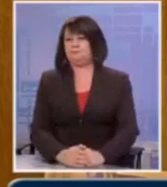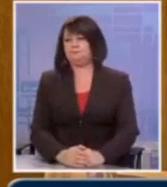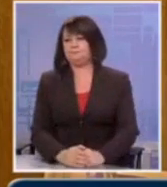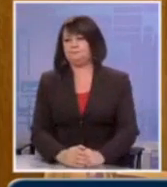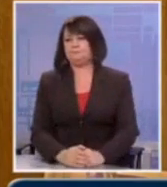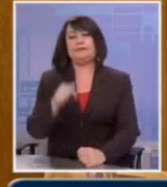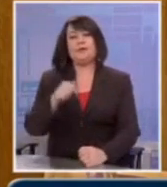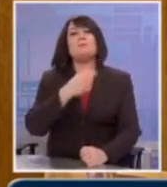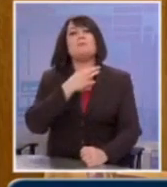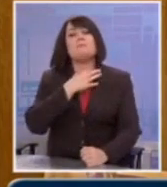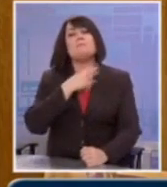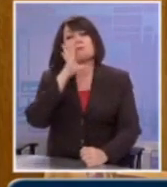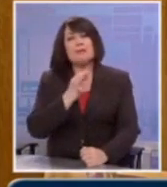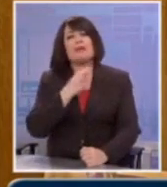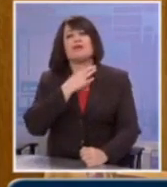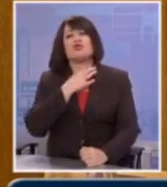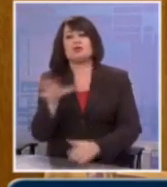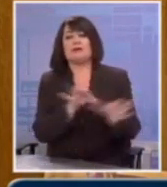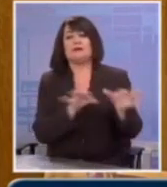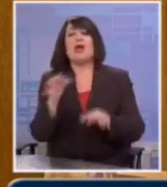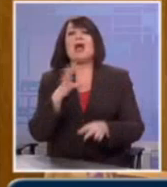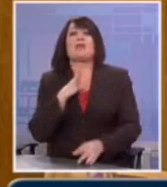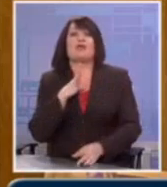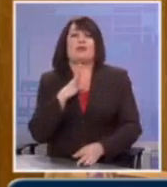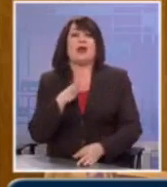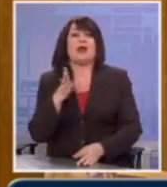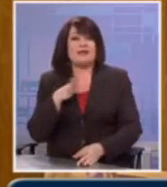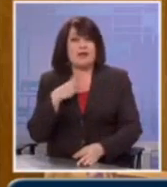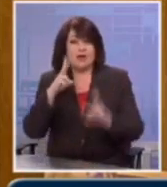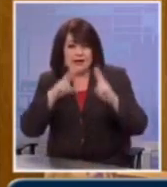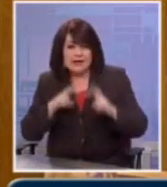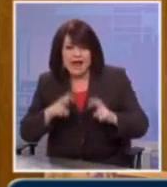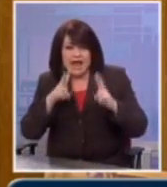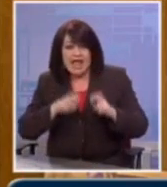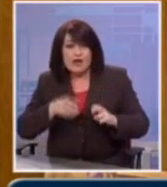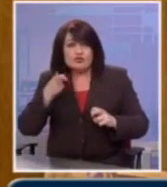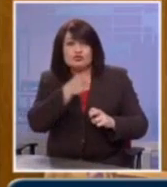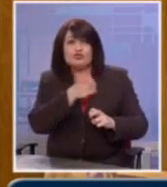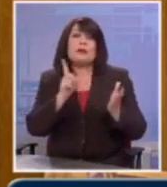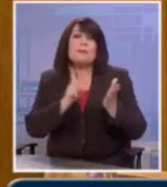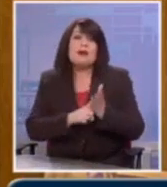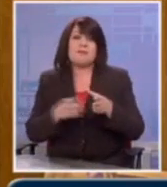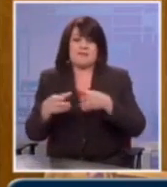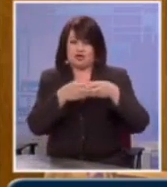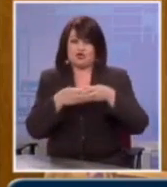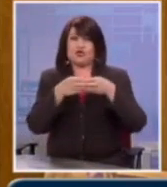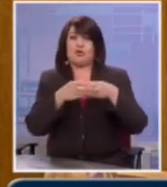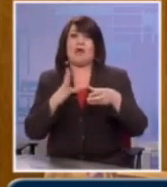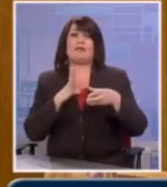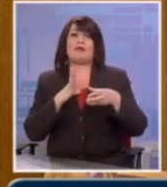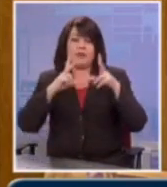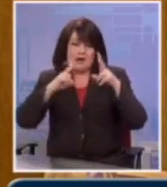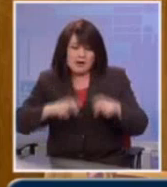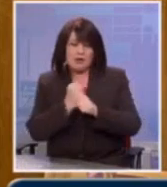πραγματικά χρειαζόταν να ρθουν άνθρωποι αν θέλουμε να ελέγξουμε πρέπει να υπάρχει κός μηχανισμός και το